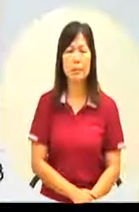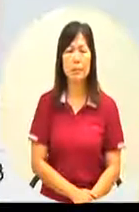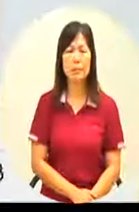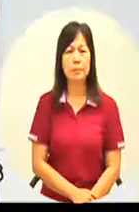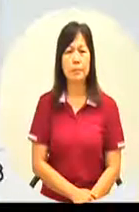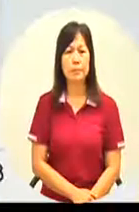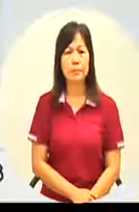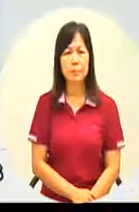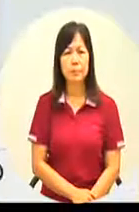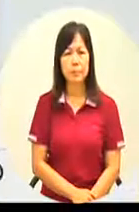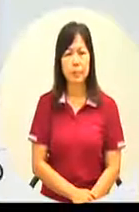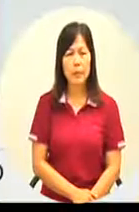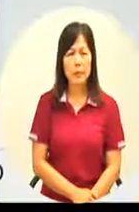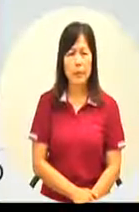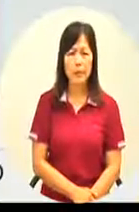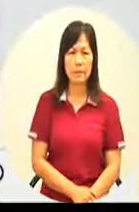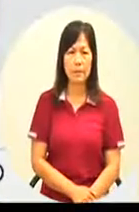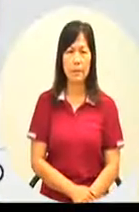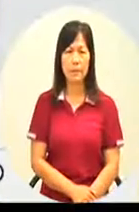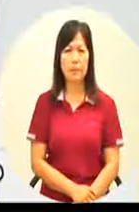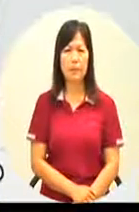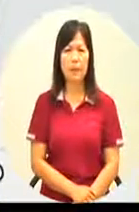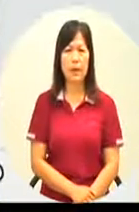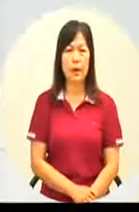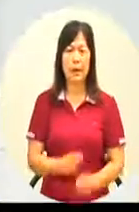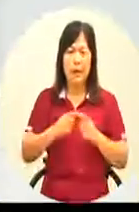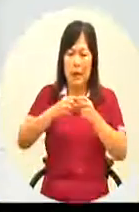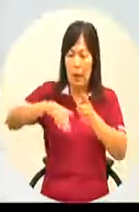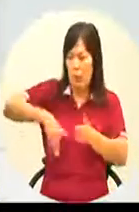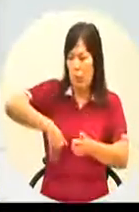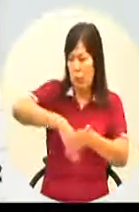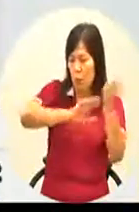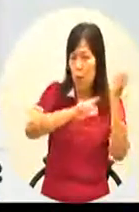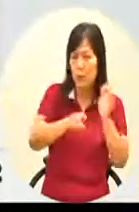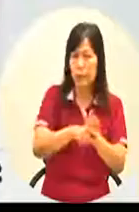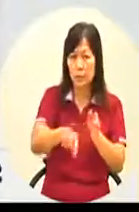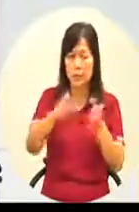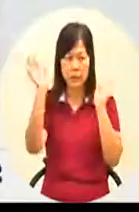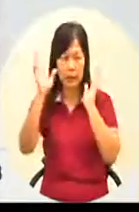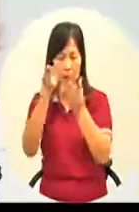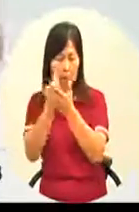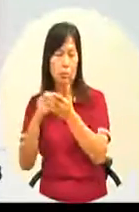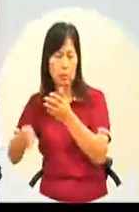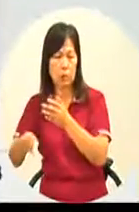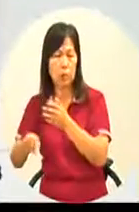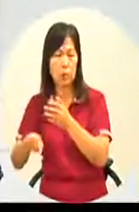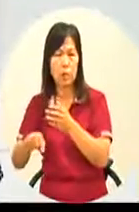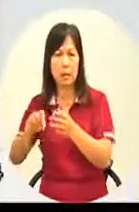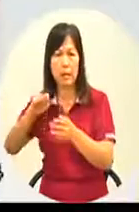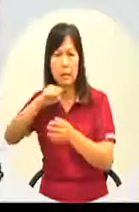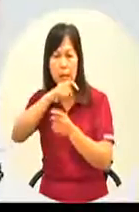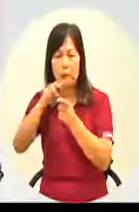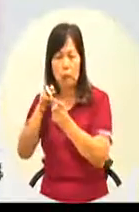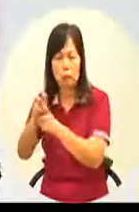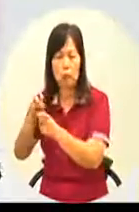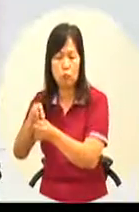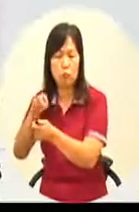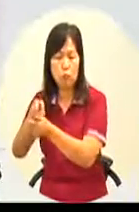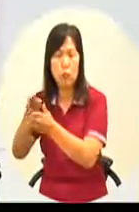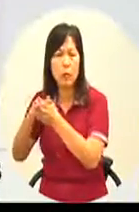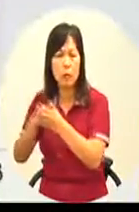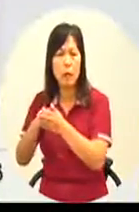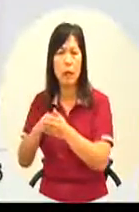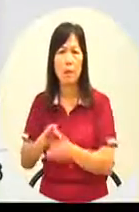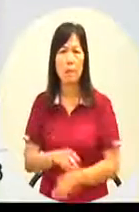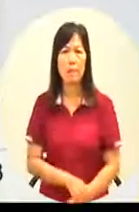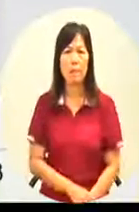好，2分钟，好， 把人赶出去。把小孩子留在台湾，让咱台湾人饲，啊，让